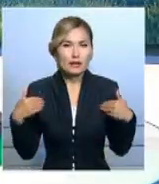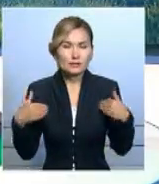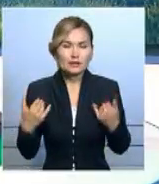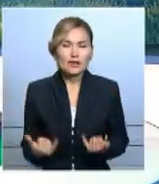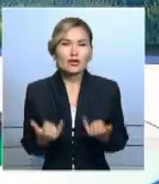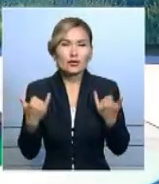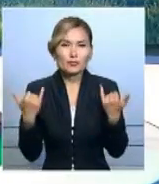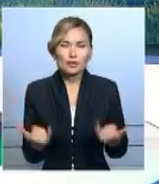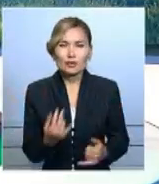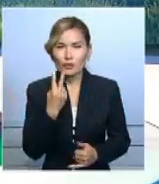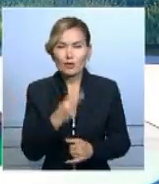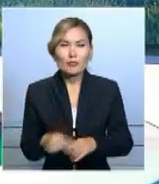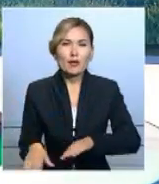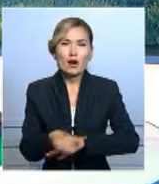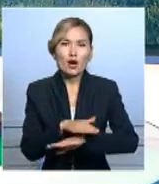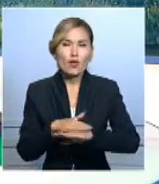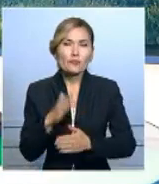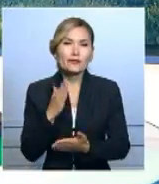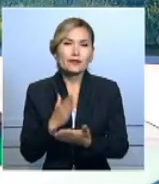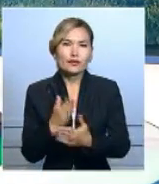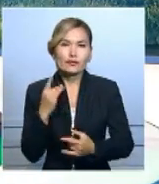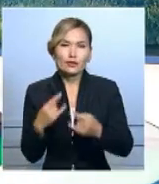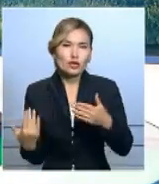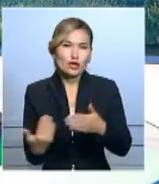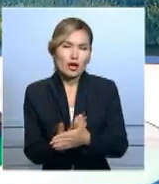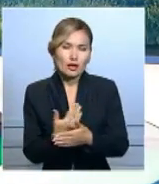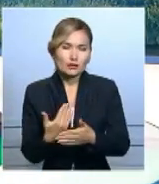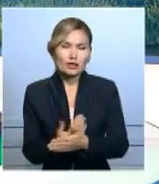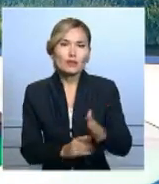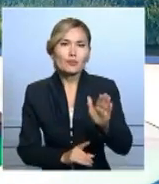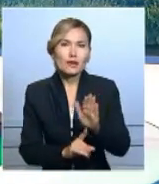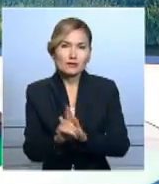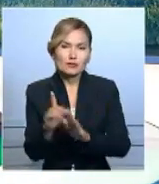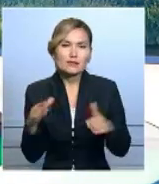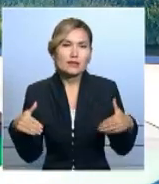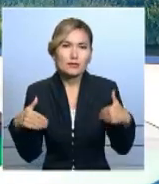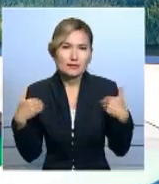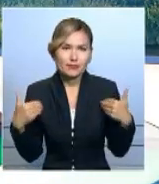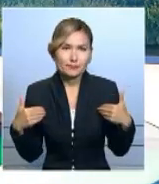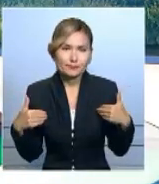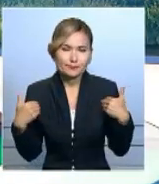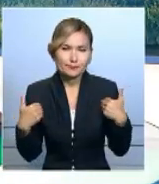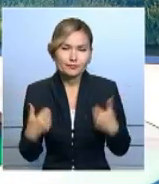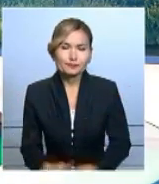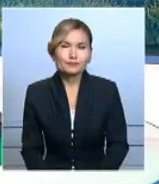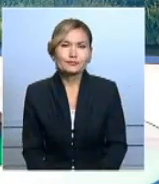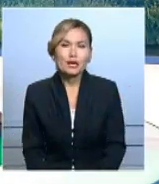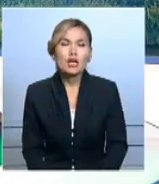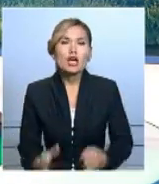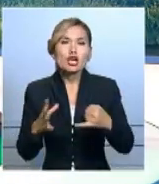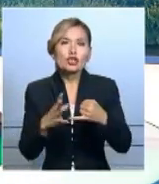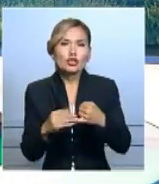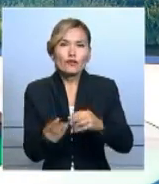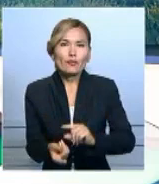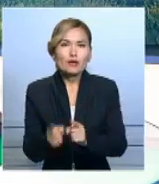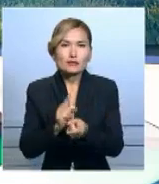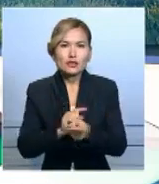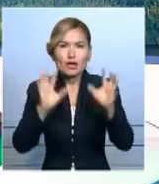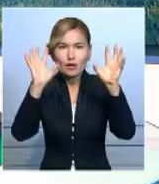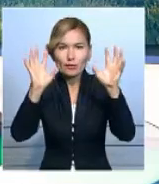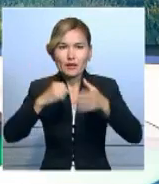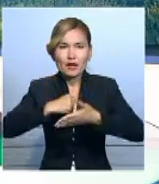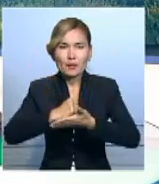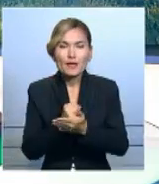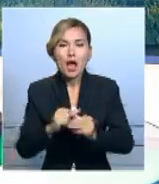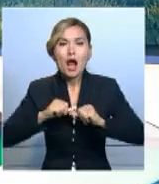Сәлеметсіздер ме? Студияда ғалым Кәлмен және сурдаудармашы әріптесім Самал Жантемір. Соңғы жаңалықтармен таныс болыңыздар. Жер реформасы